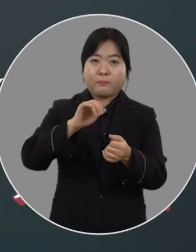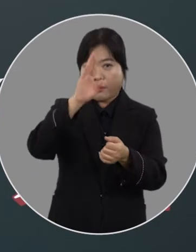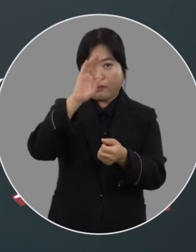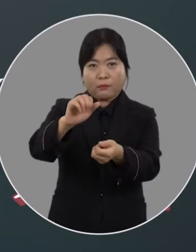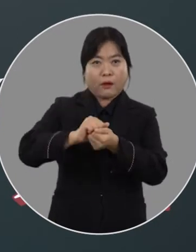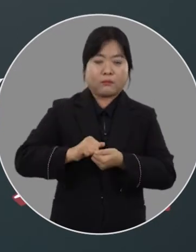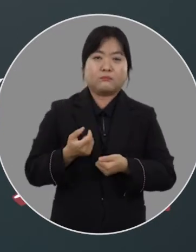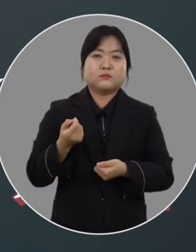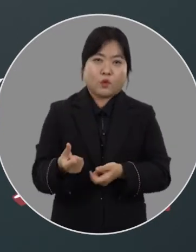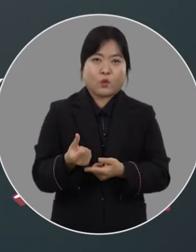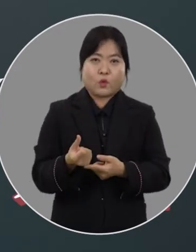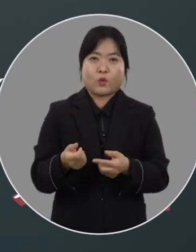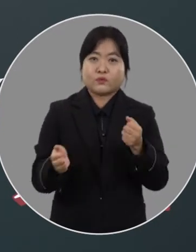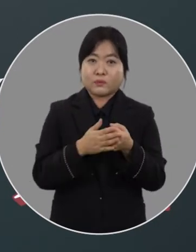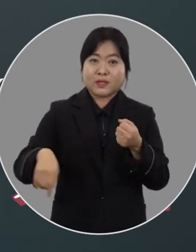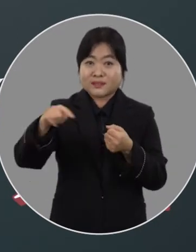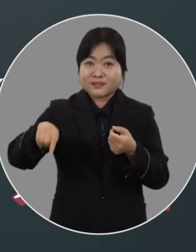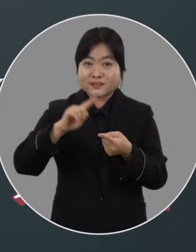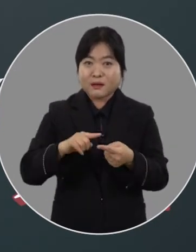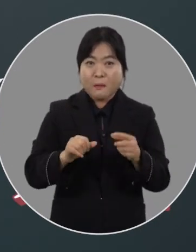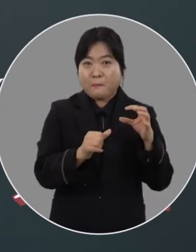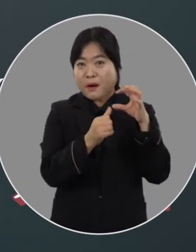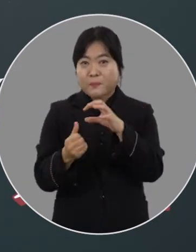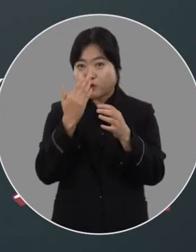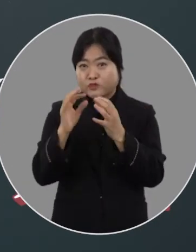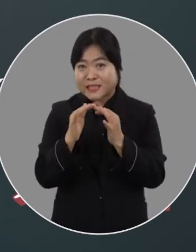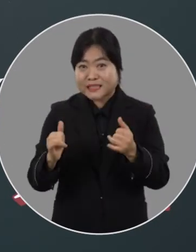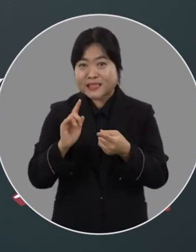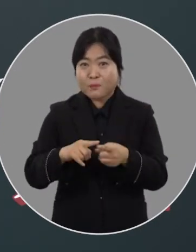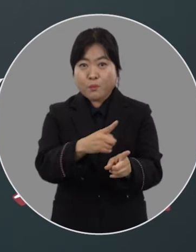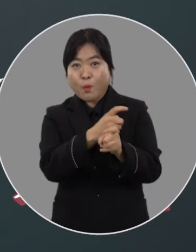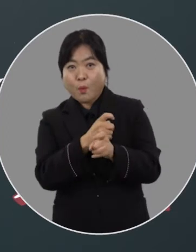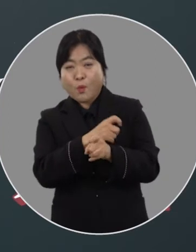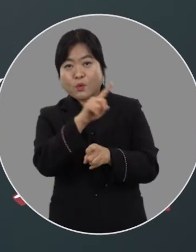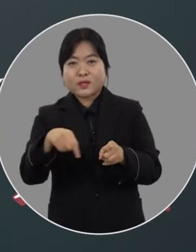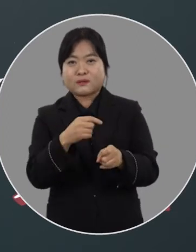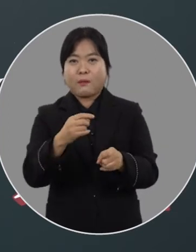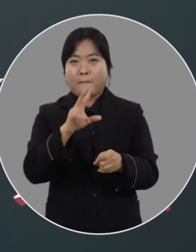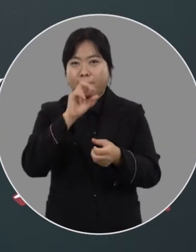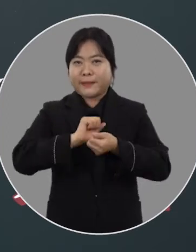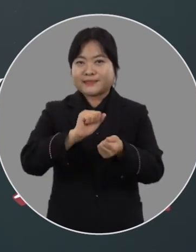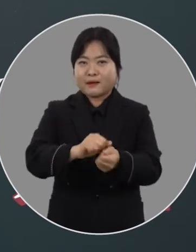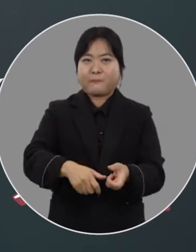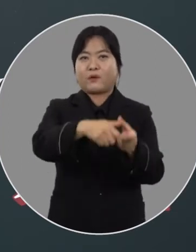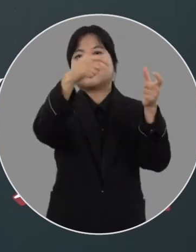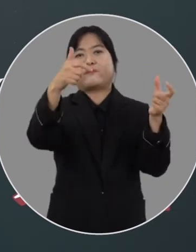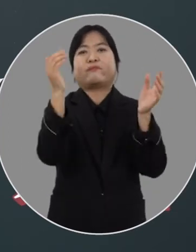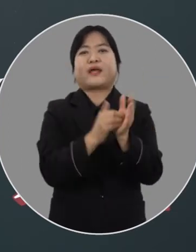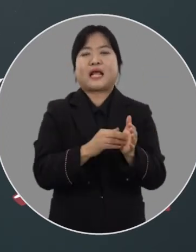받았기 때문에 그러한 것이 여태까지 박해를 받아온 유대인들의 보복에 의해서 패스트가 번져나갔다라고